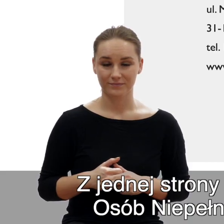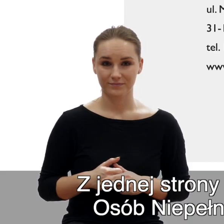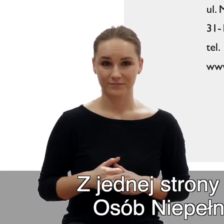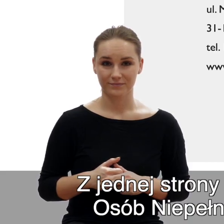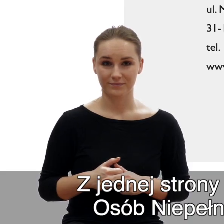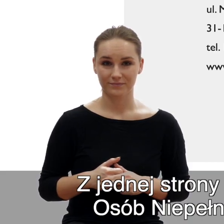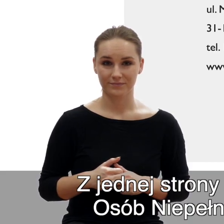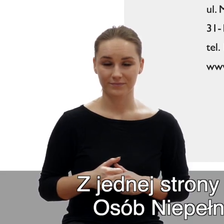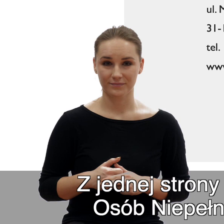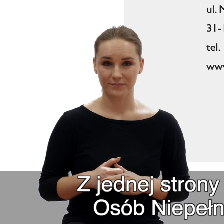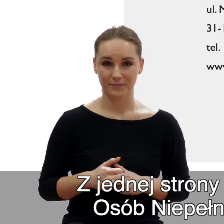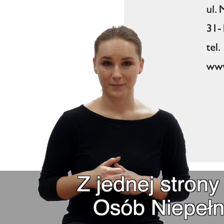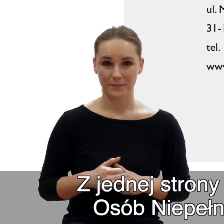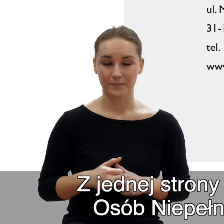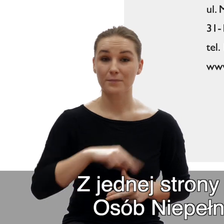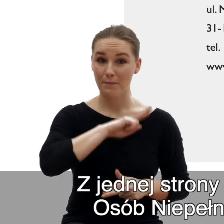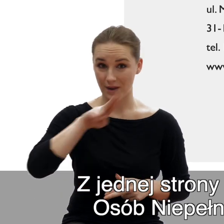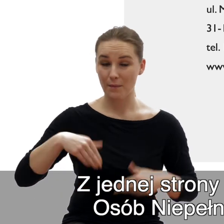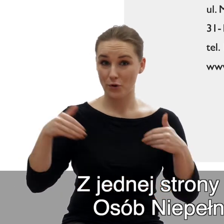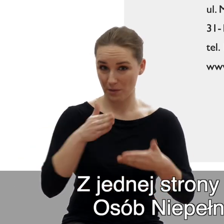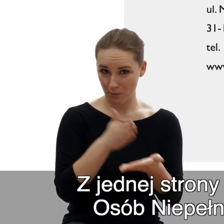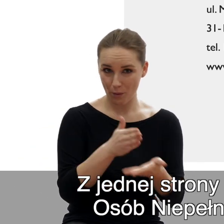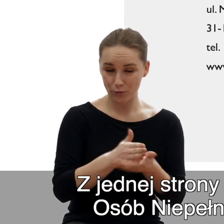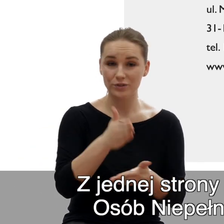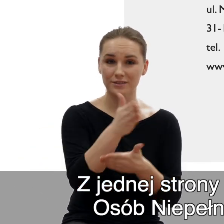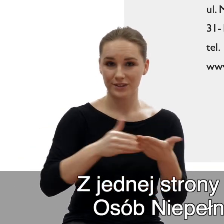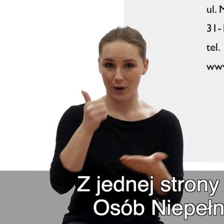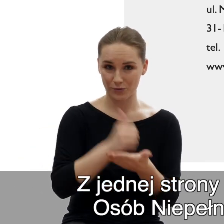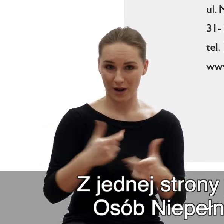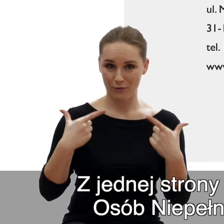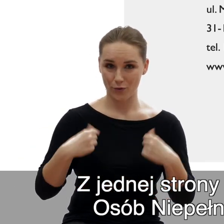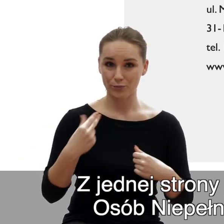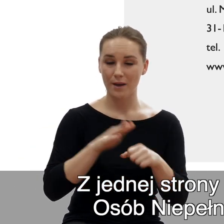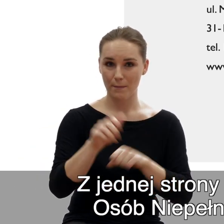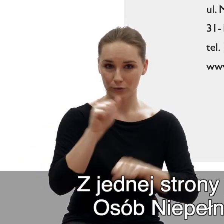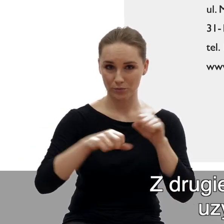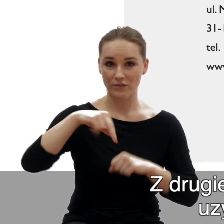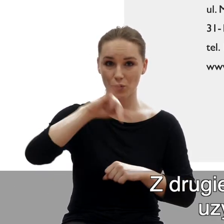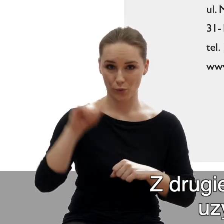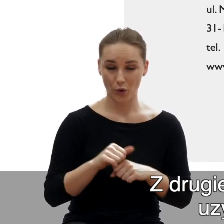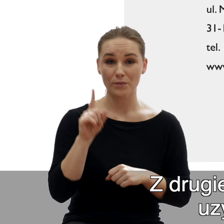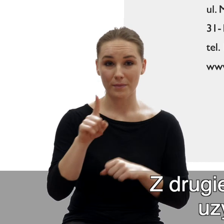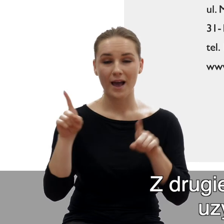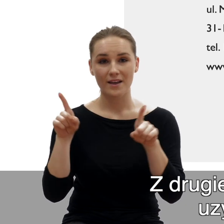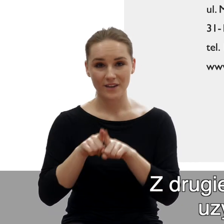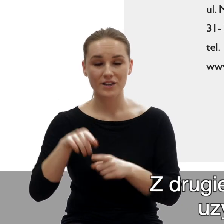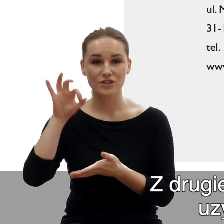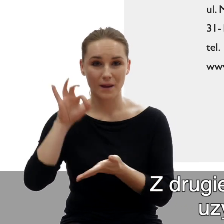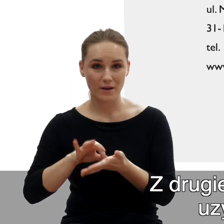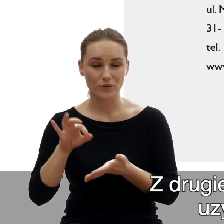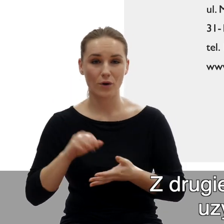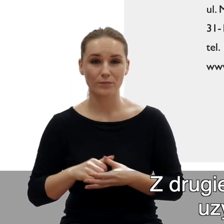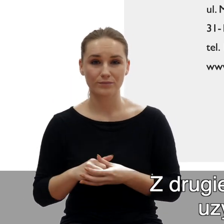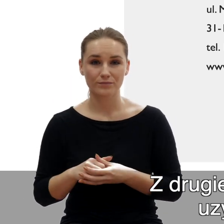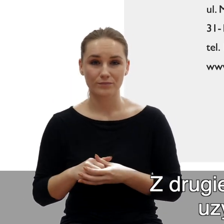pomocą możemy służyć my, Dział do Spraw Osób Niepełnosprawnych Uniwersytetu Jagiellońskiego. Z drugiej strony na pewno